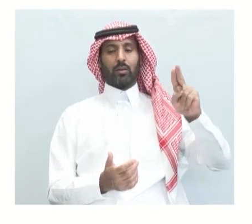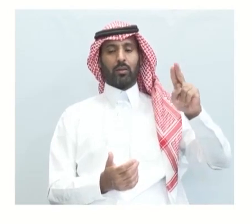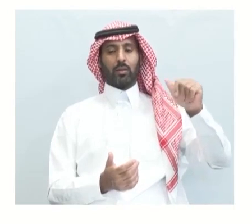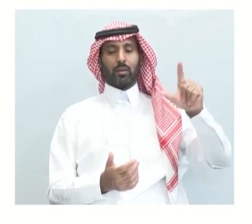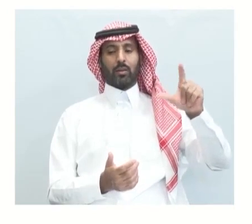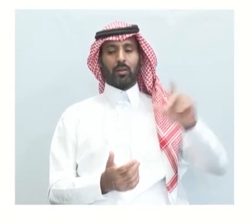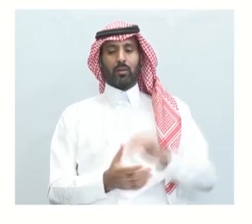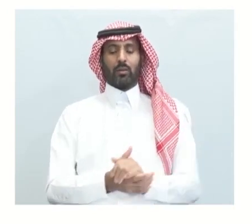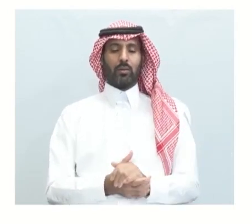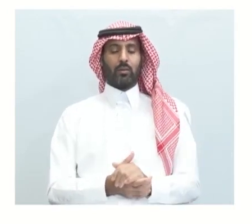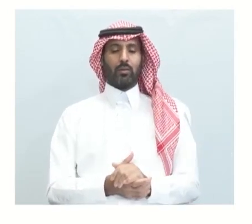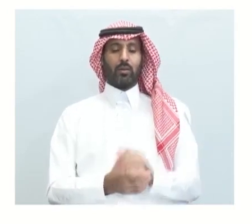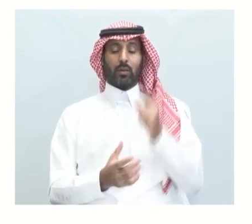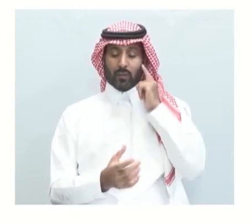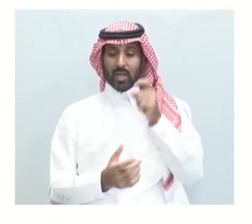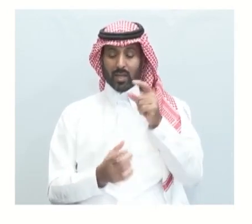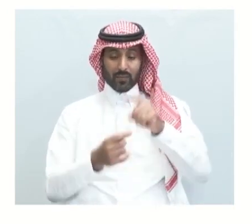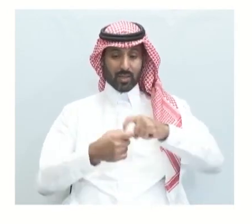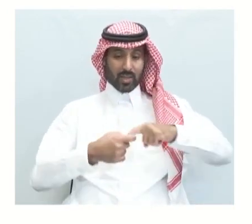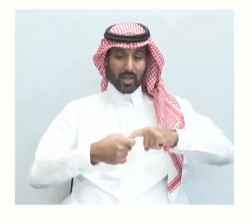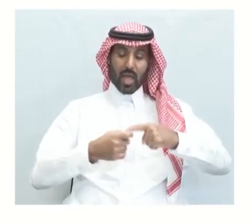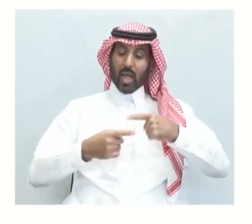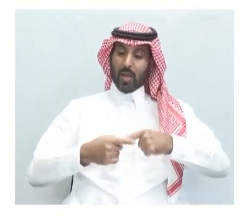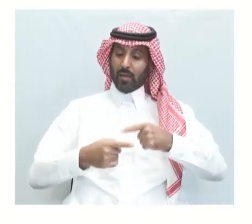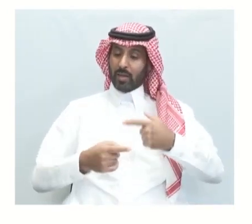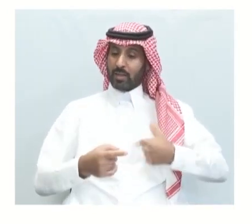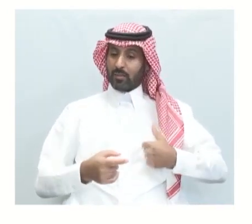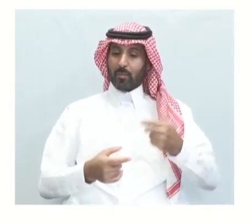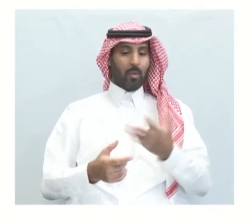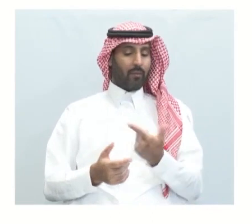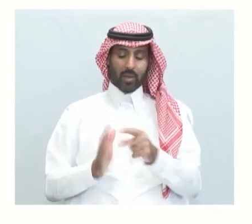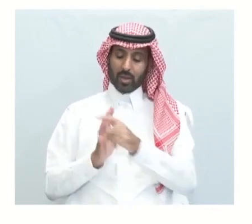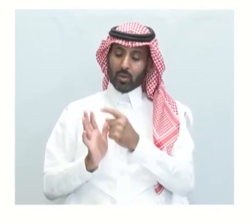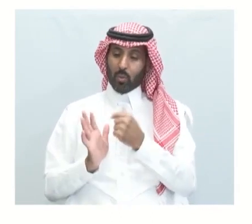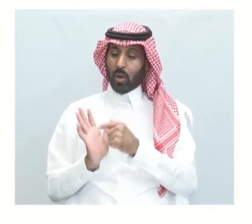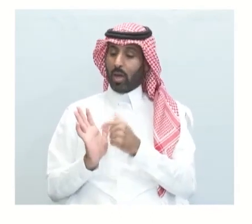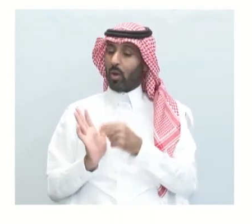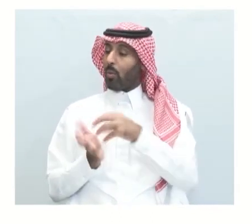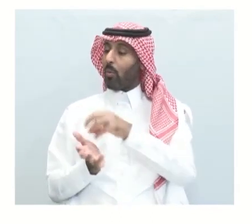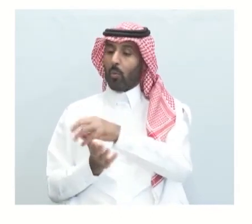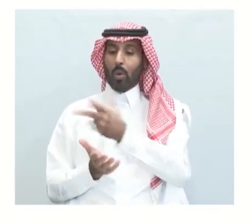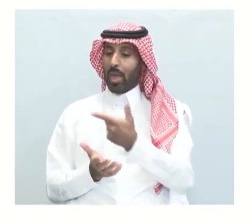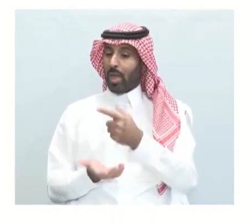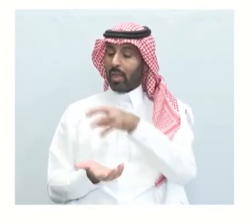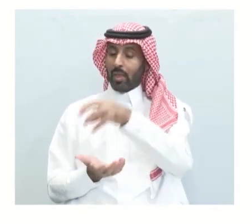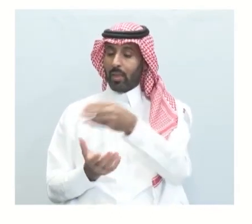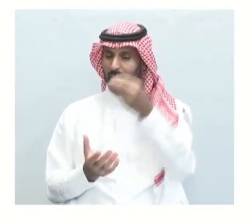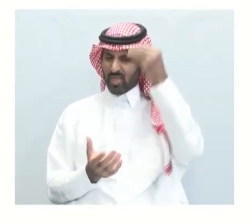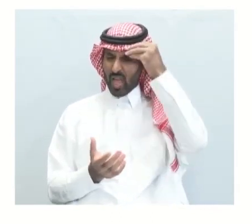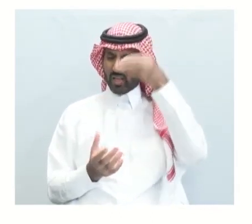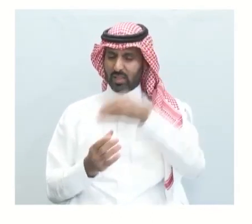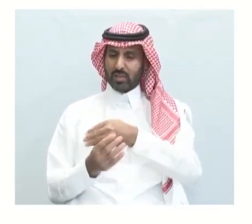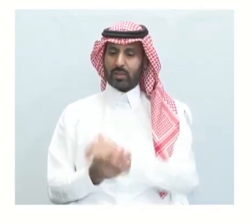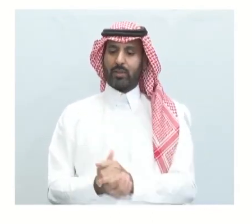في القائمه لا يكون لها اسم وما تعرفه عنها هو عنوانها الموقع الذي تخزن فيه العقده في الذاكره